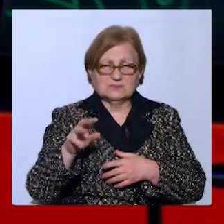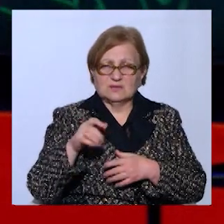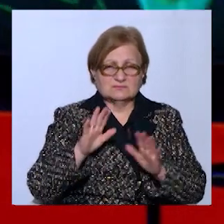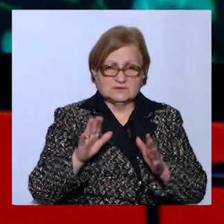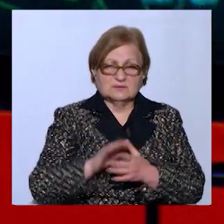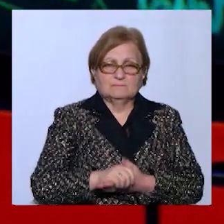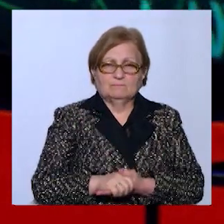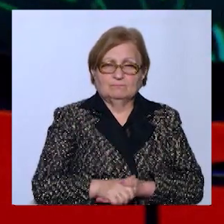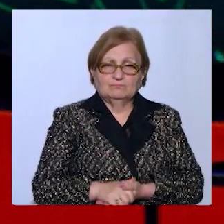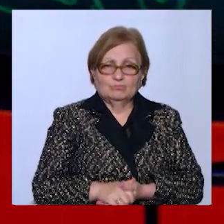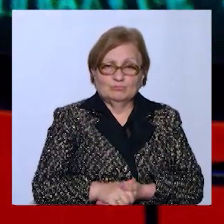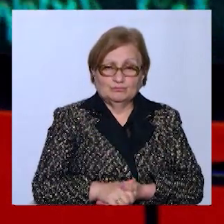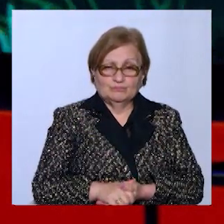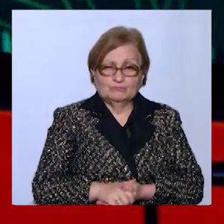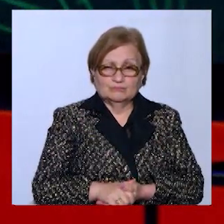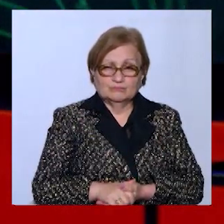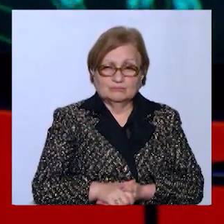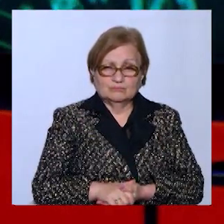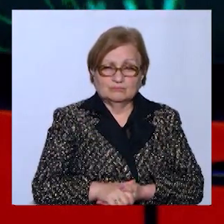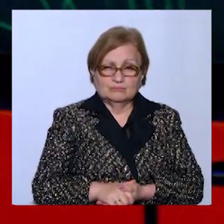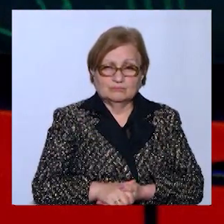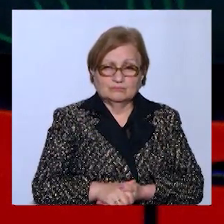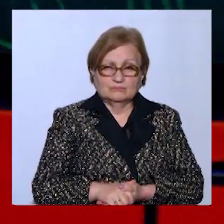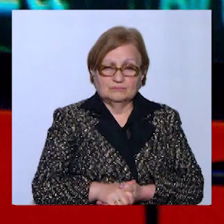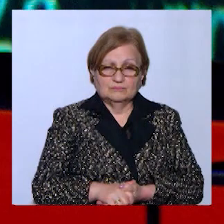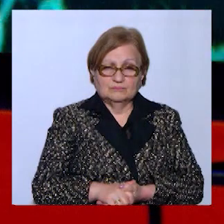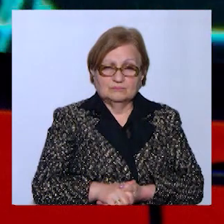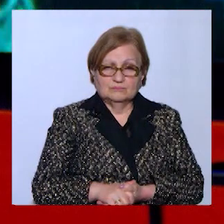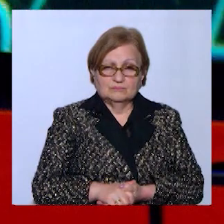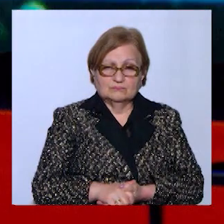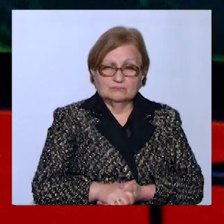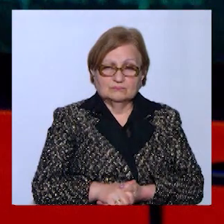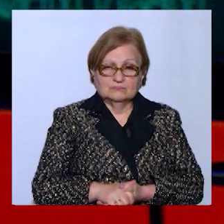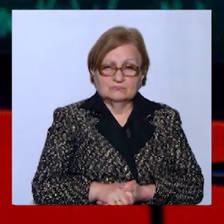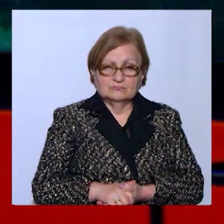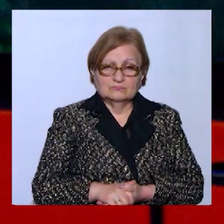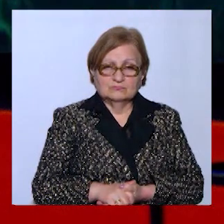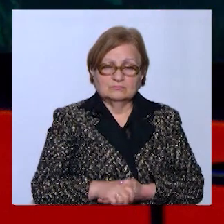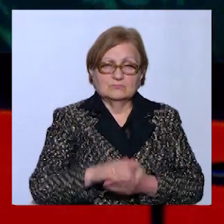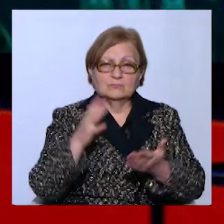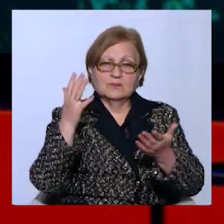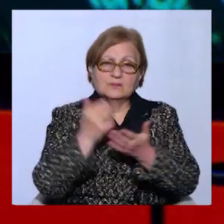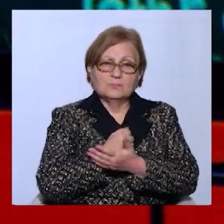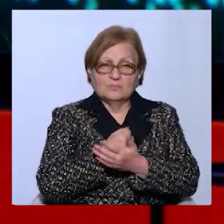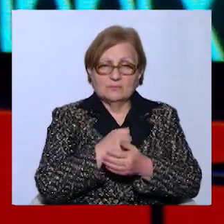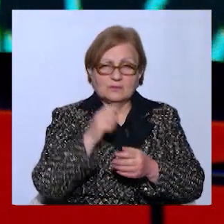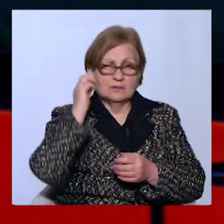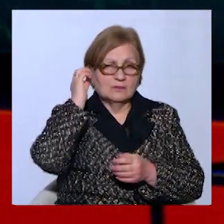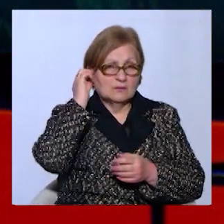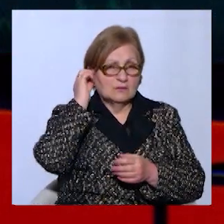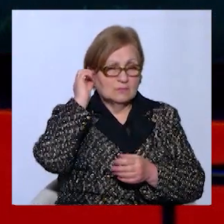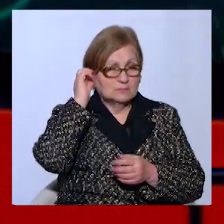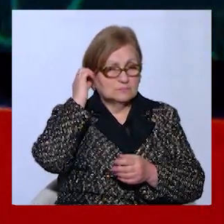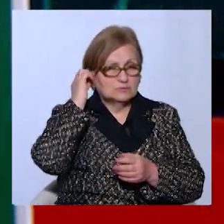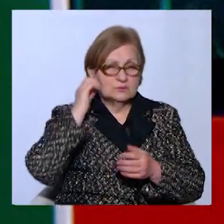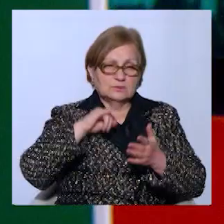წერ. ცხადია რომ კვადრატულ ერთეულებშია. აბა მიპოვნე ისეთი კვადრატი, მიპოვნე ისეთი